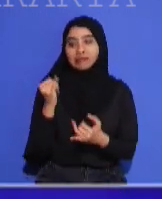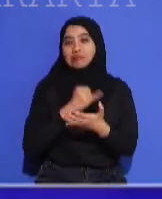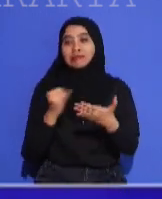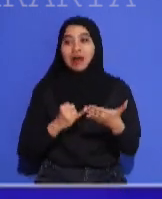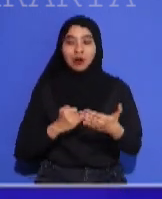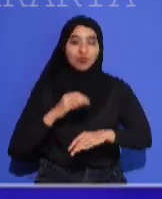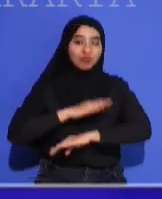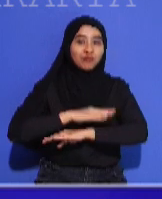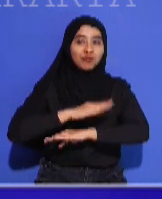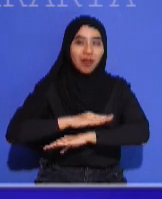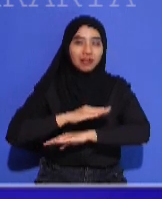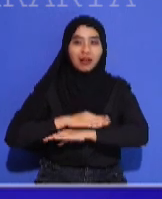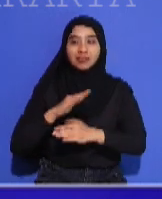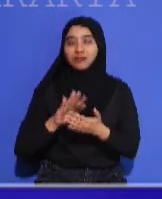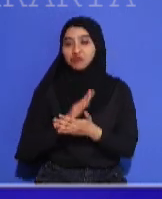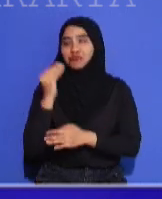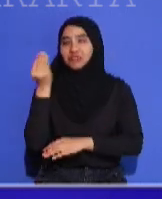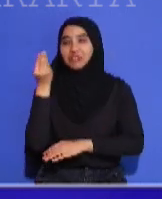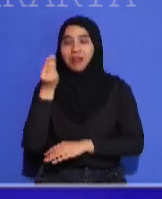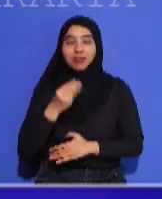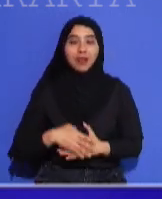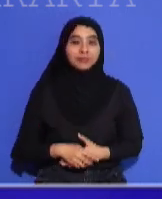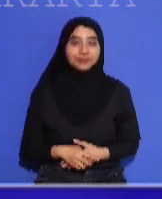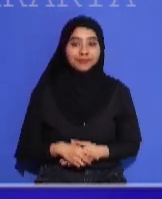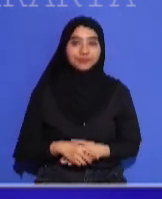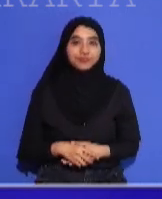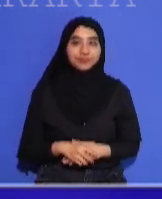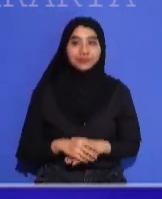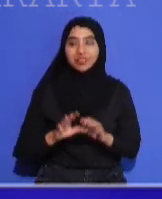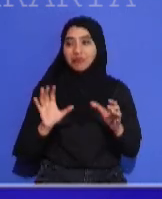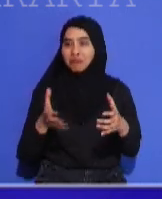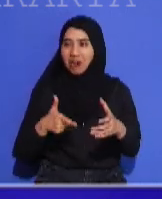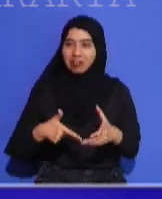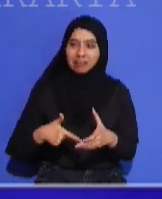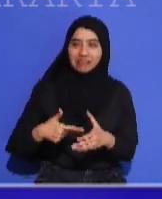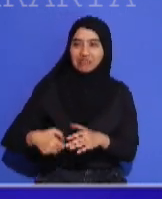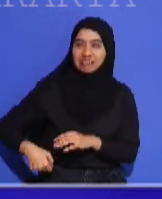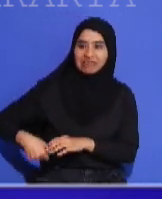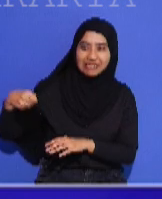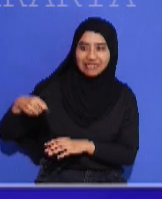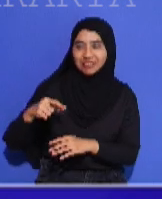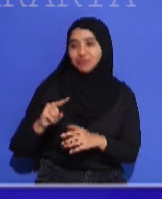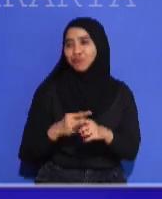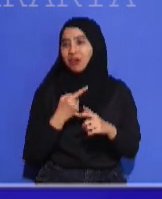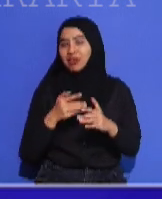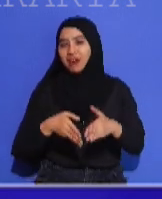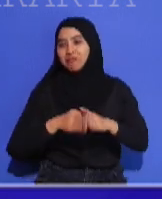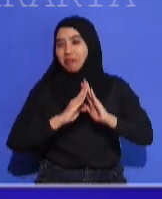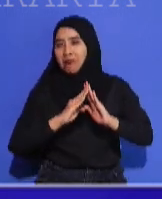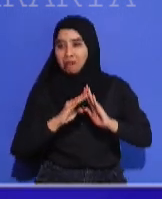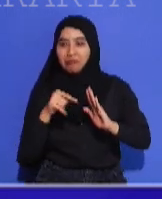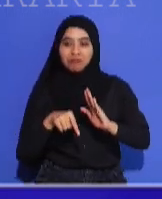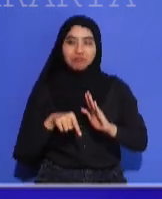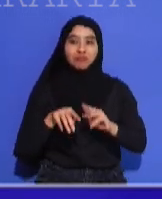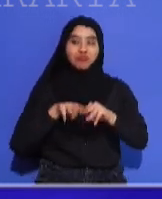sanggar keris Mataram Yogyakarta menginisiasi berdirinya museum dan galeri sanggar keris Mataram di